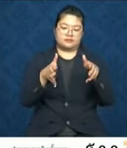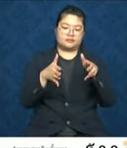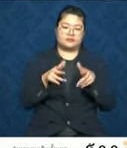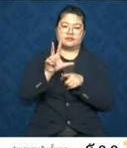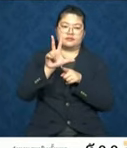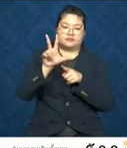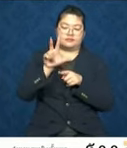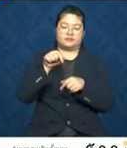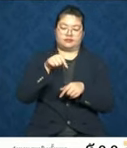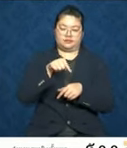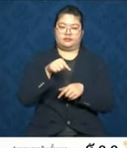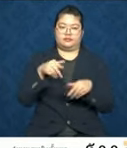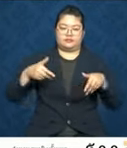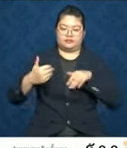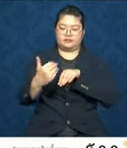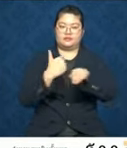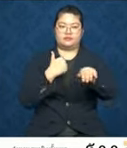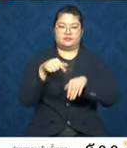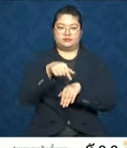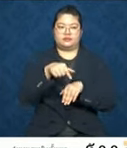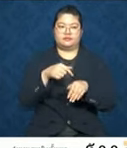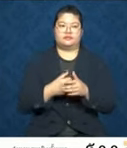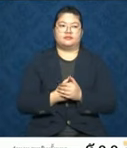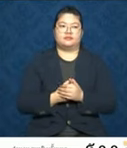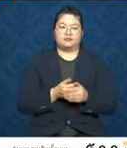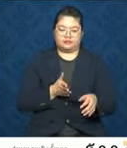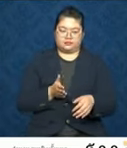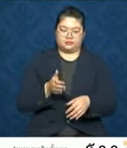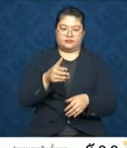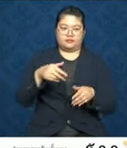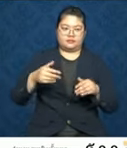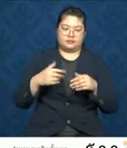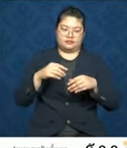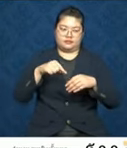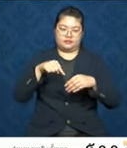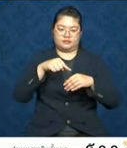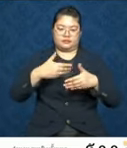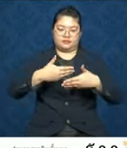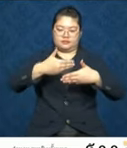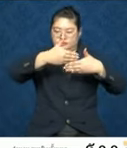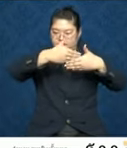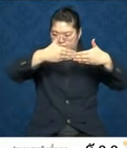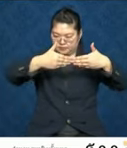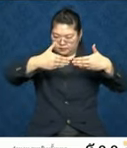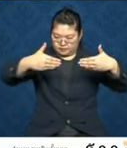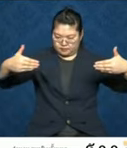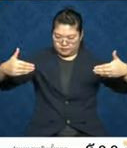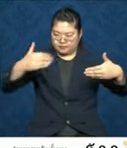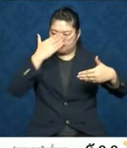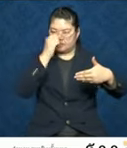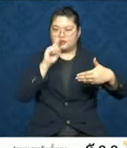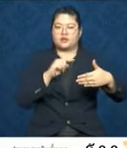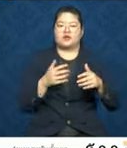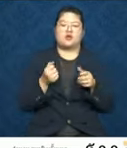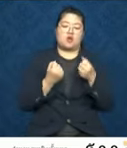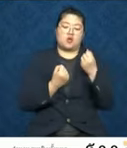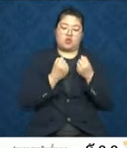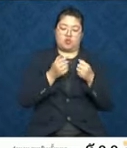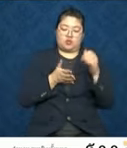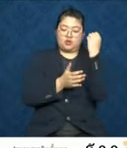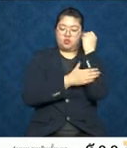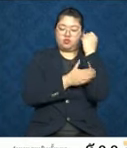เจ้าพระยาร่มใจครับคือทางสำนักงานเขตนะครับเขาได้เอาแบเรียร์มากั้นนะครับผมเพราะว่ารถบรรทุกกับเขาชอบจากซอยนี้นะครับแล้ว